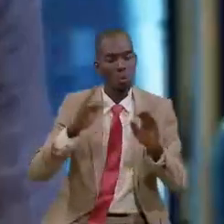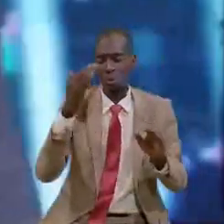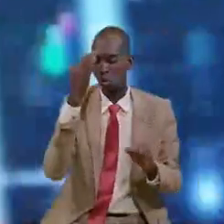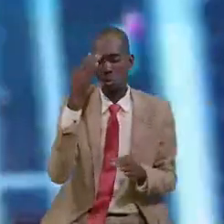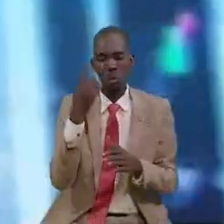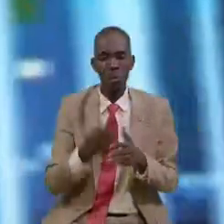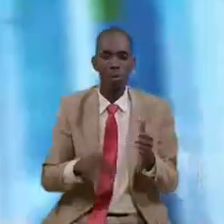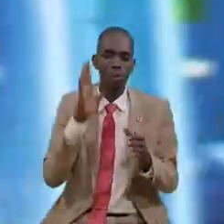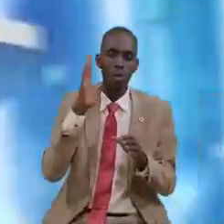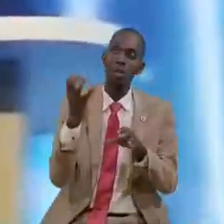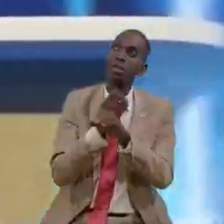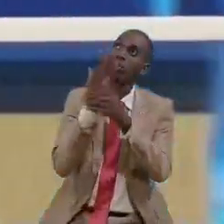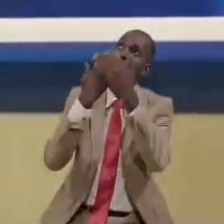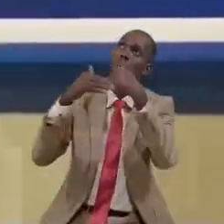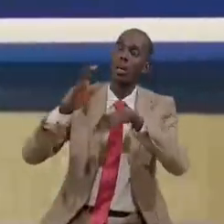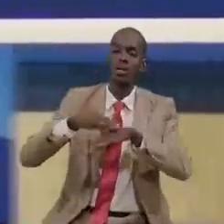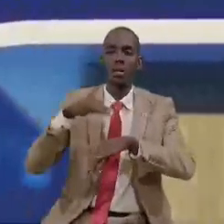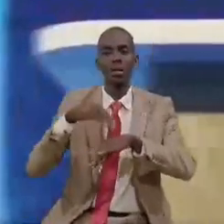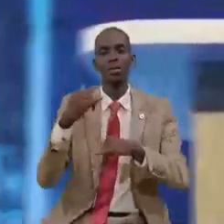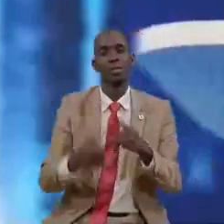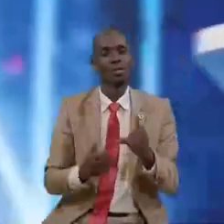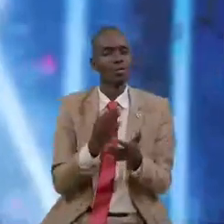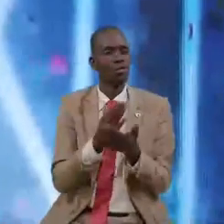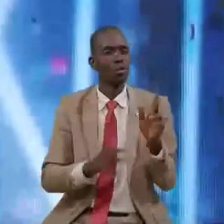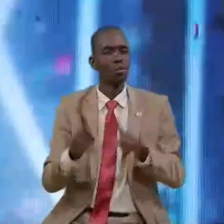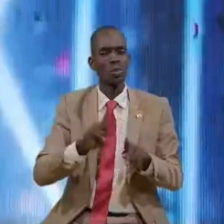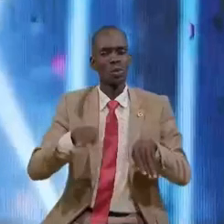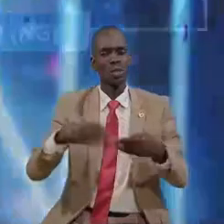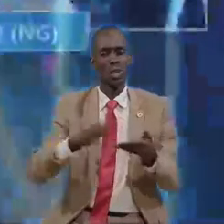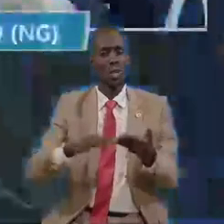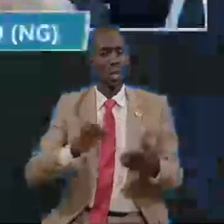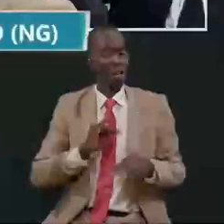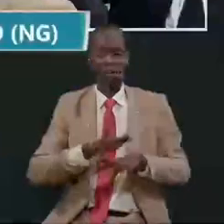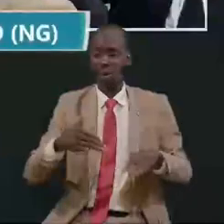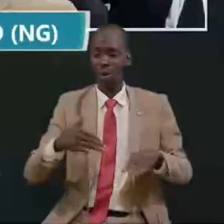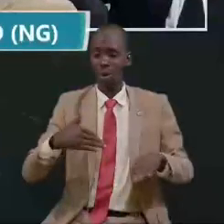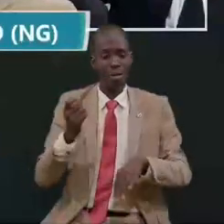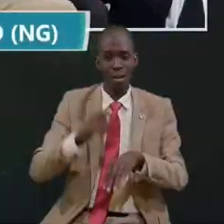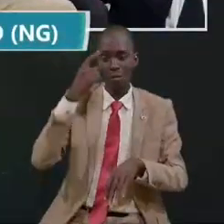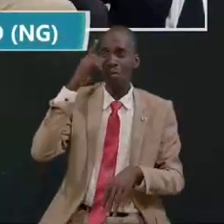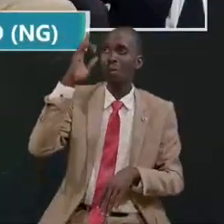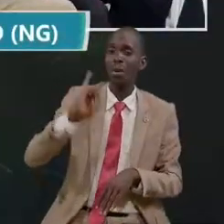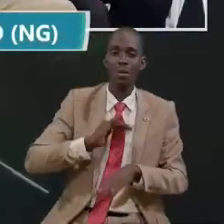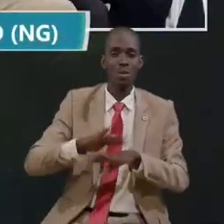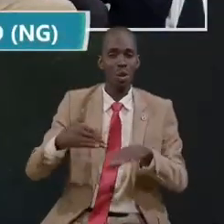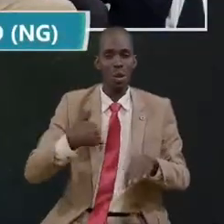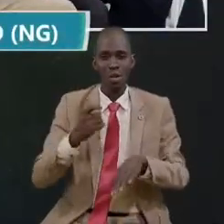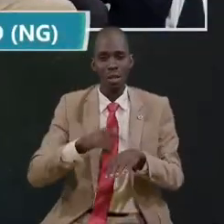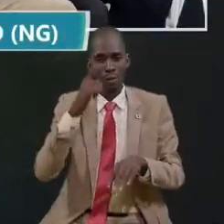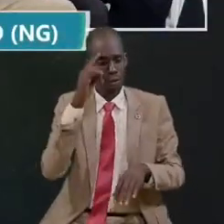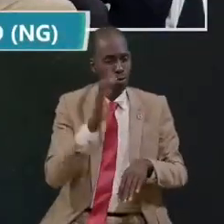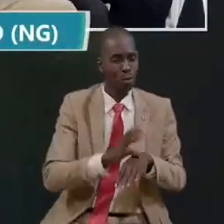joie éternelle. Il y a des gens qui disent que moi, je n'ai pas ce temps-là pour Dieu, je n'ai pas ce temps-là pour l'Église, parce que tout ce